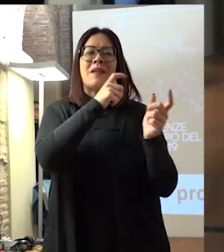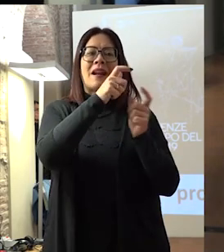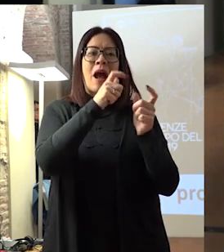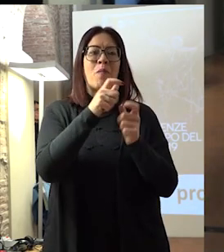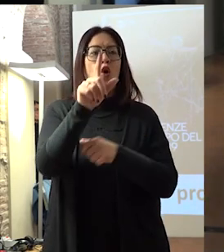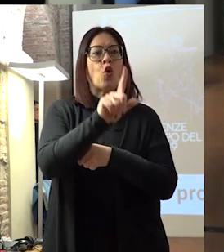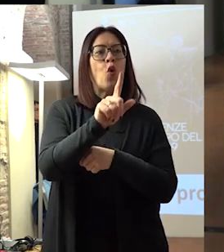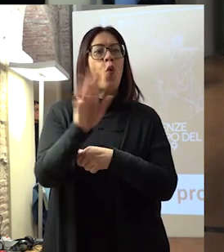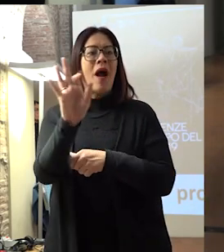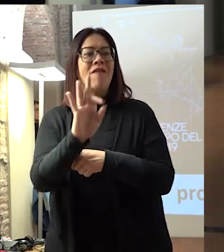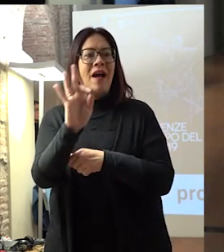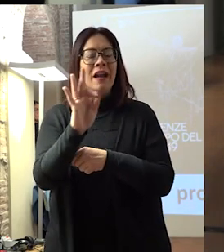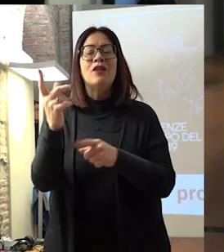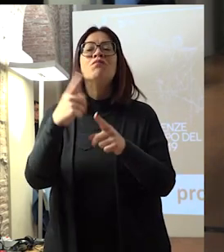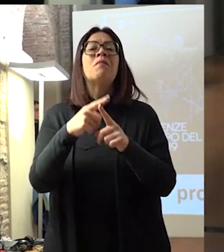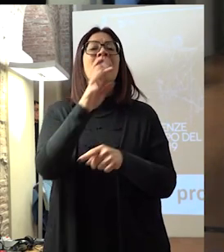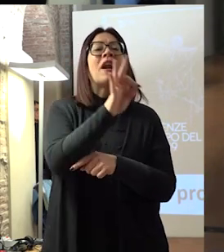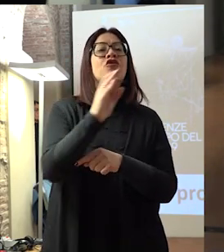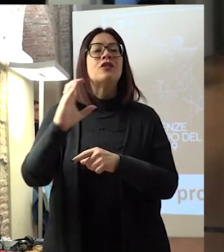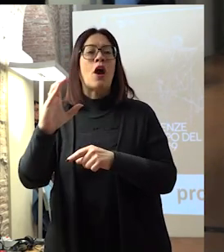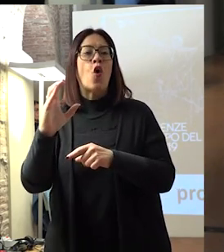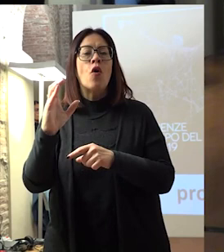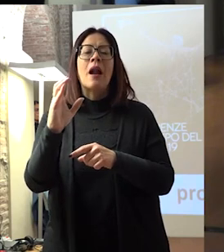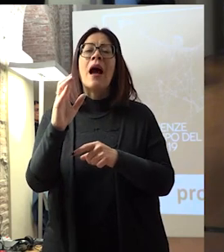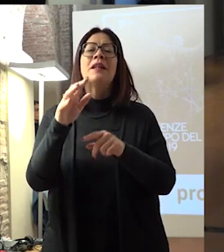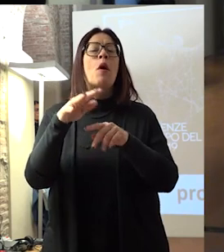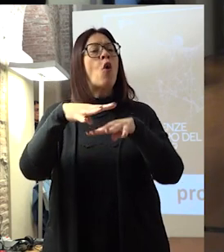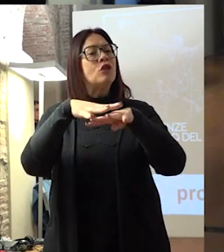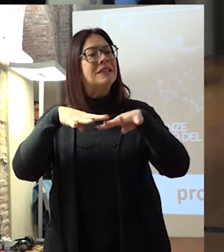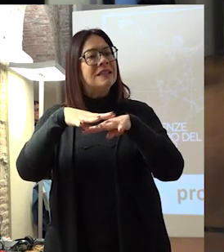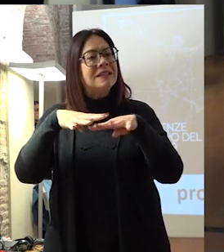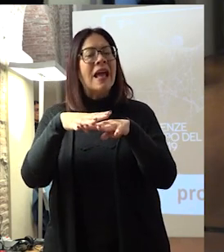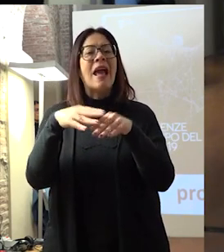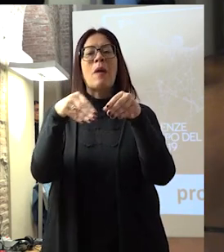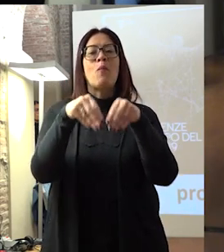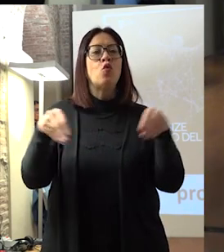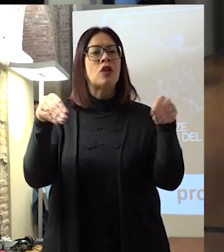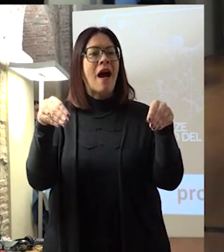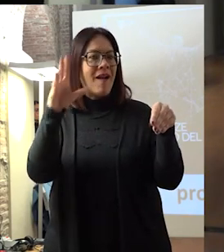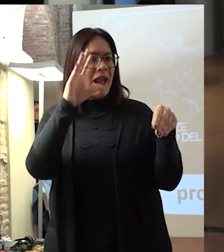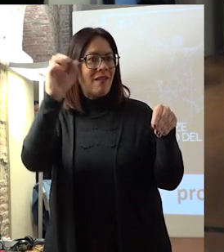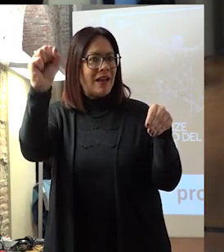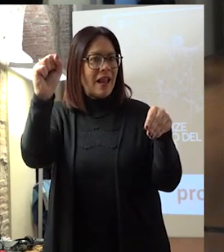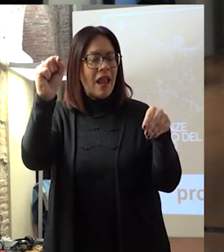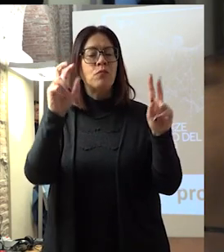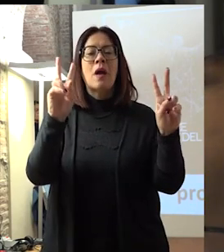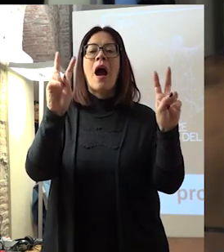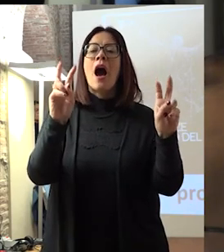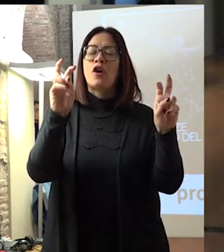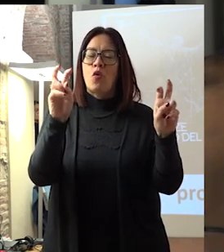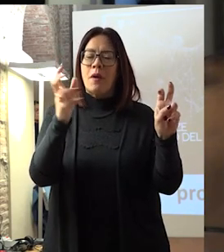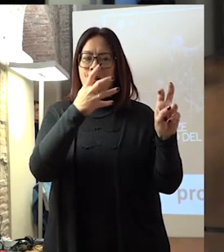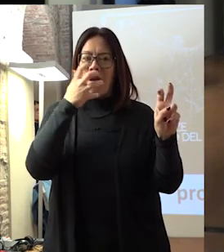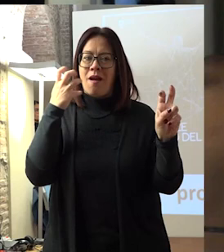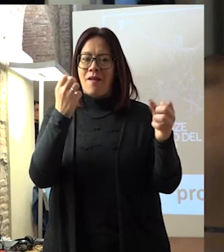con Francesca Corradi, quindi con tutto il sistema museale di Ateneo, su temi, ripeto, che ci stanno